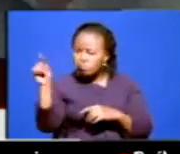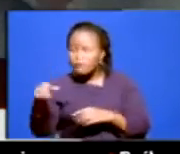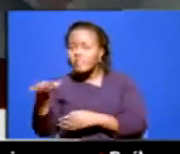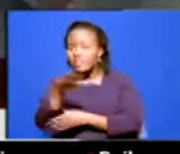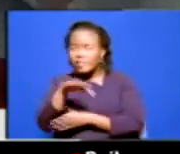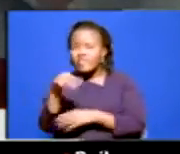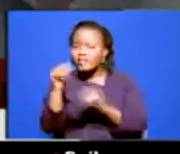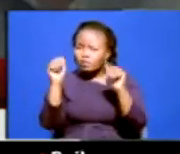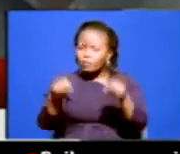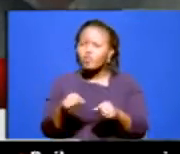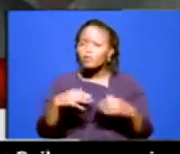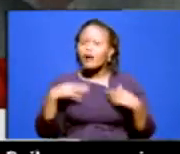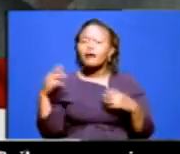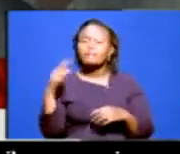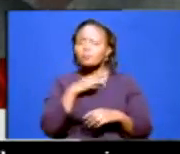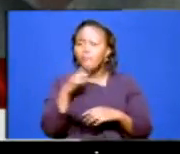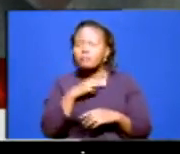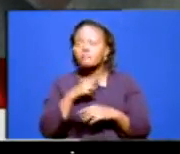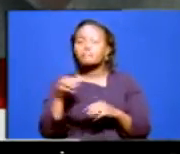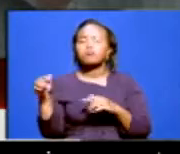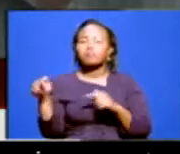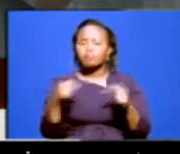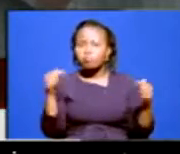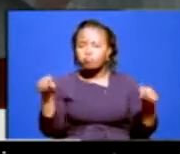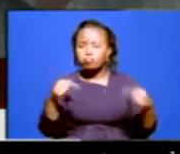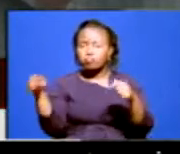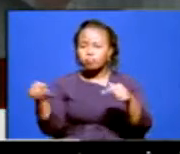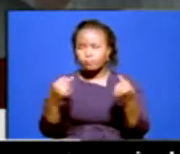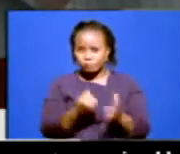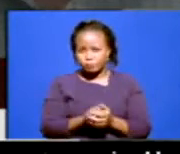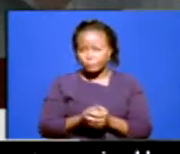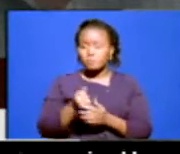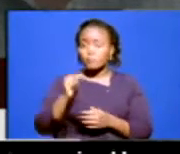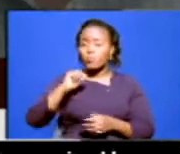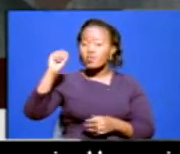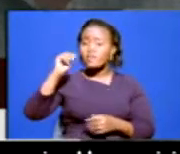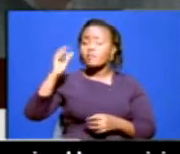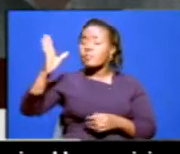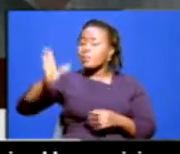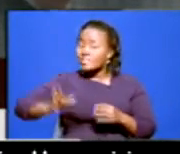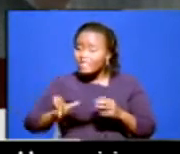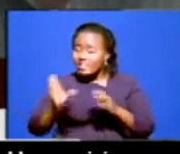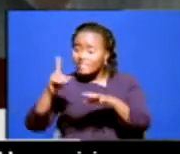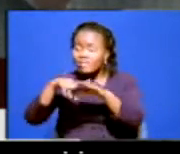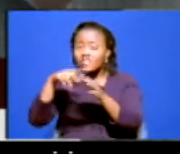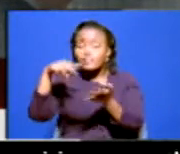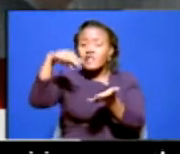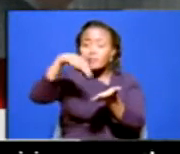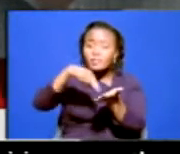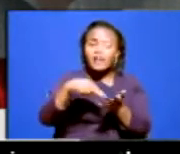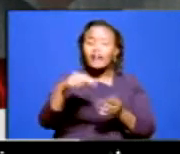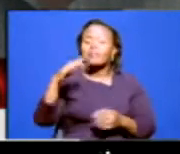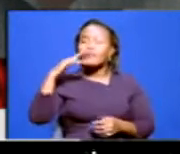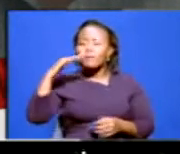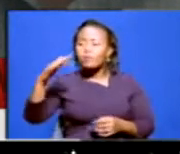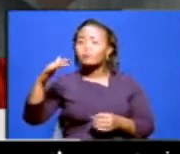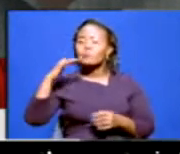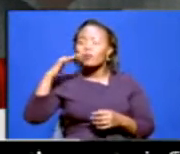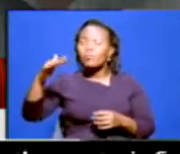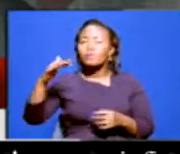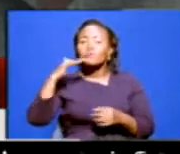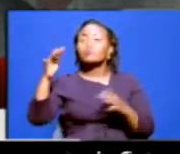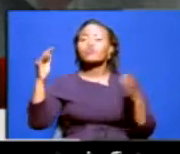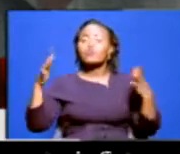violence. Viongozi pia tunajua kwamba wako na shida, kwa sababu wanaposimama kuweza kuzungumzia